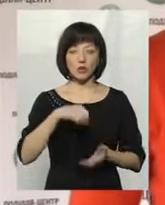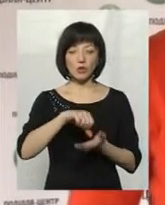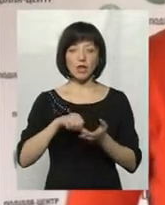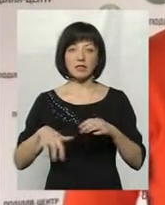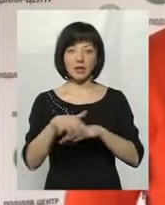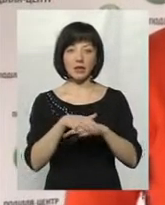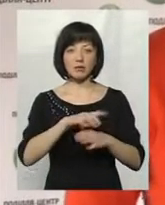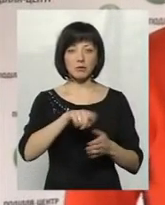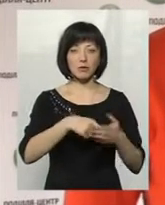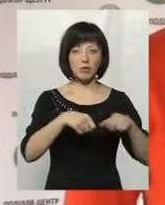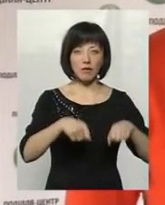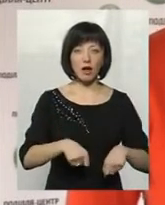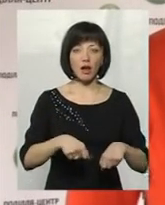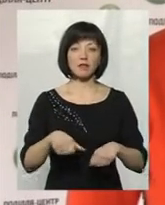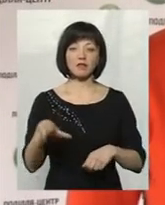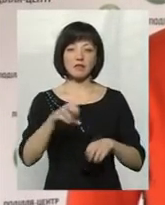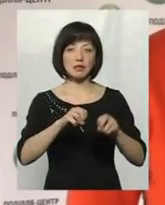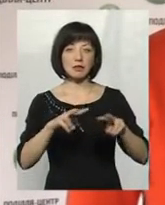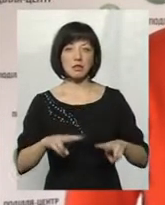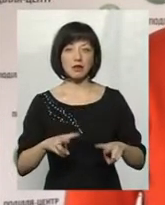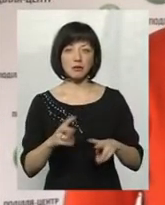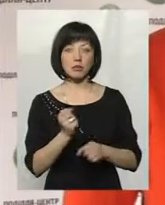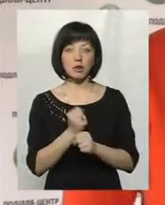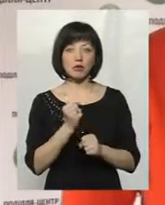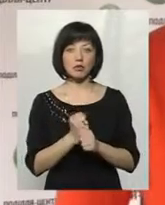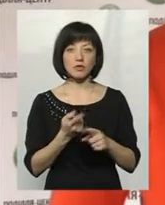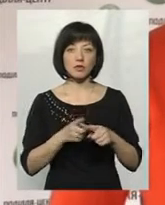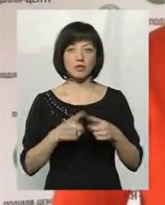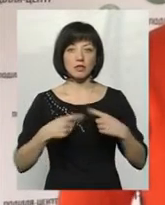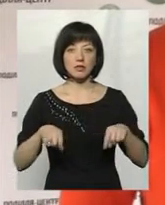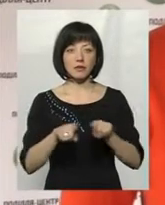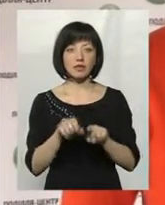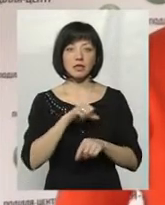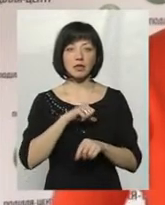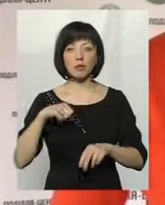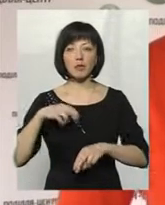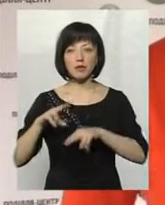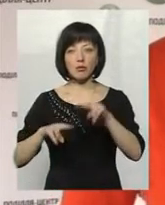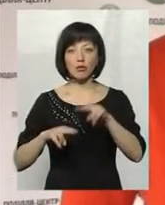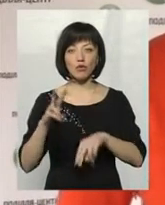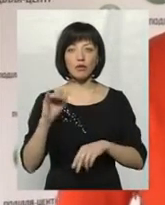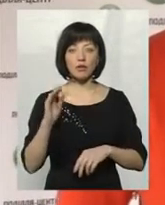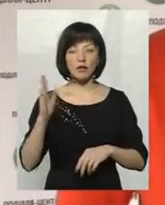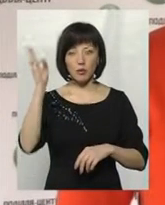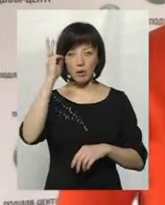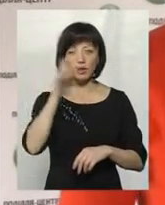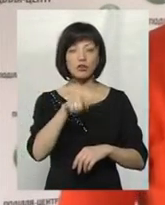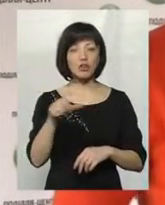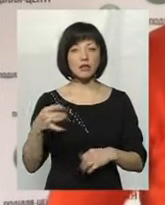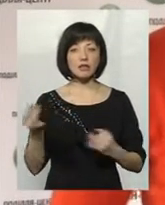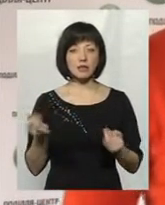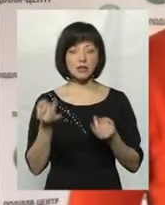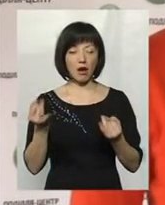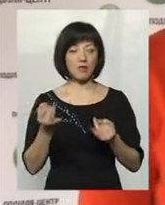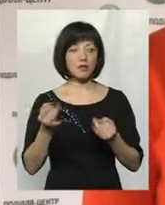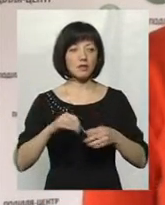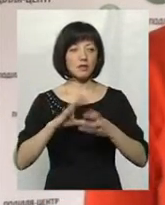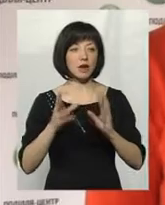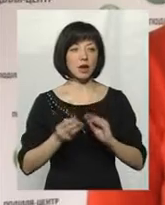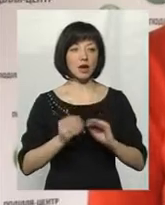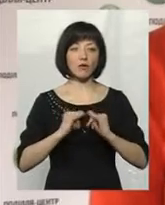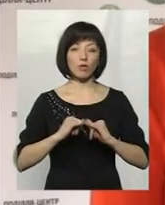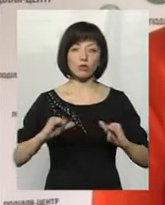Це міську владу, всіх спеціалістів, які працюють в цій сфері, самих забудовників, хмельничан, ті, які зацікавлені взагалі в